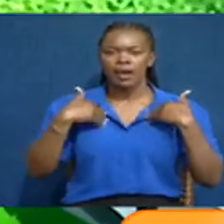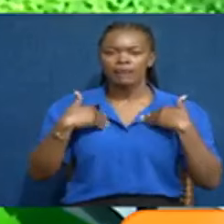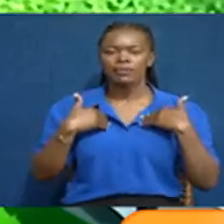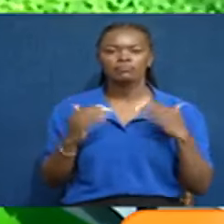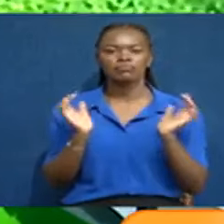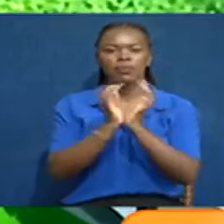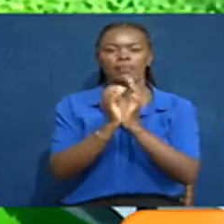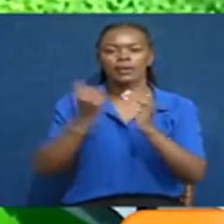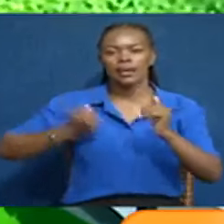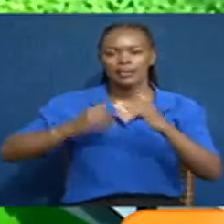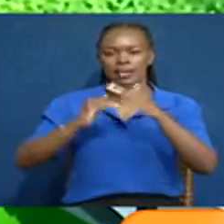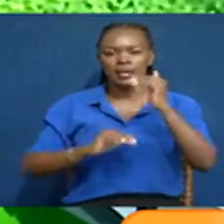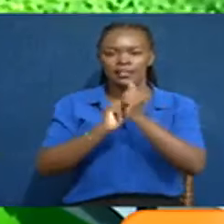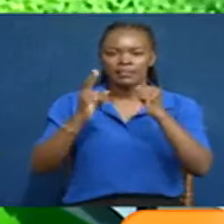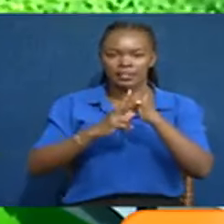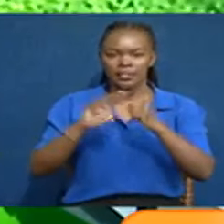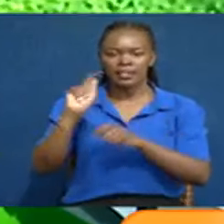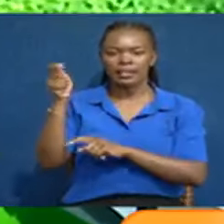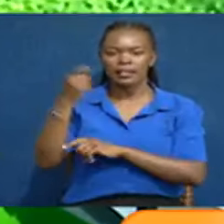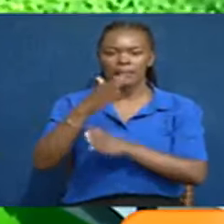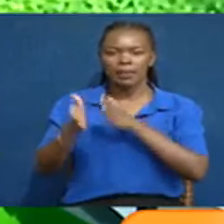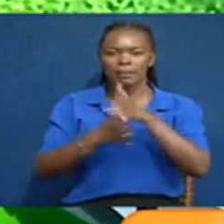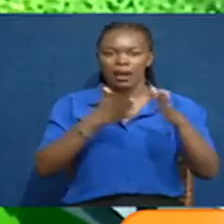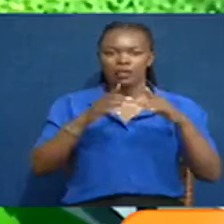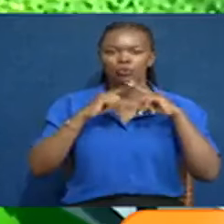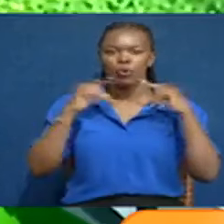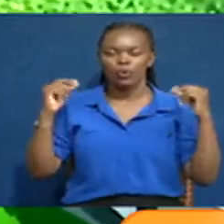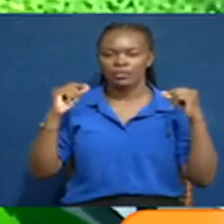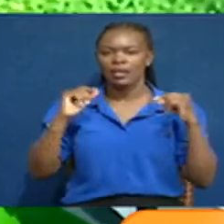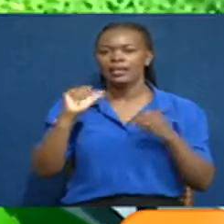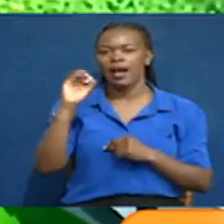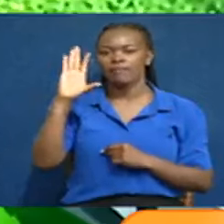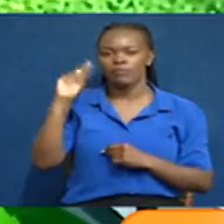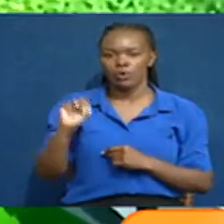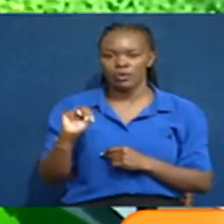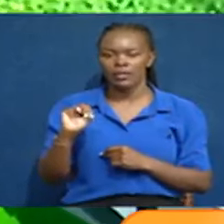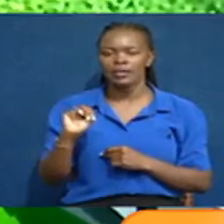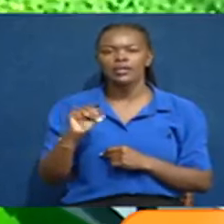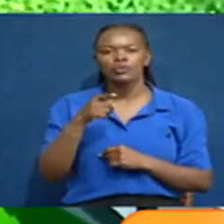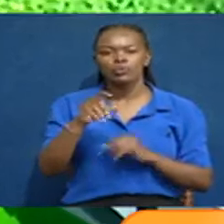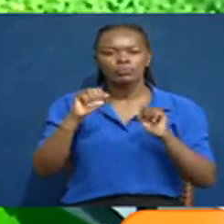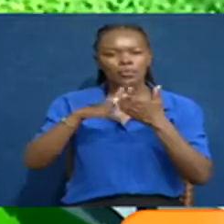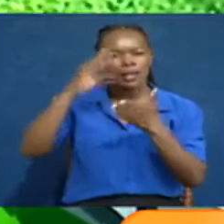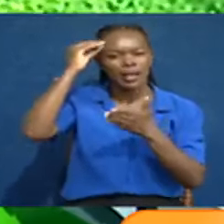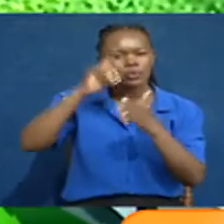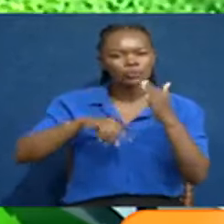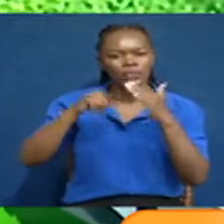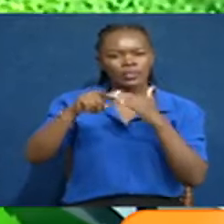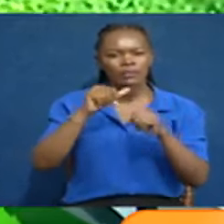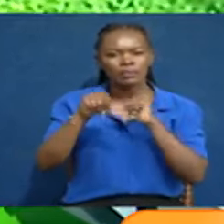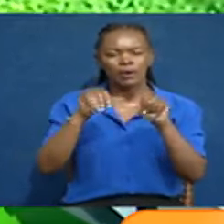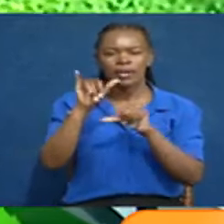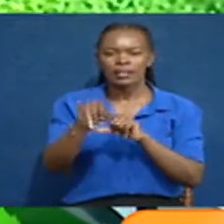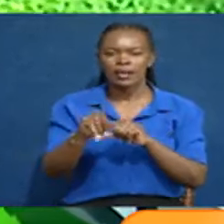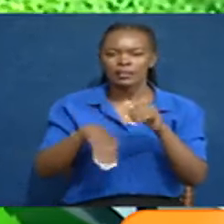miaka 17. Kenya ikijipanga kuwa mwenyeji wa CHAN na AFCON. Ina yapi ya kujifunza kutoka kwa taifa hilo changa